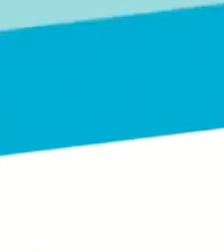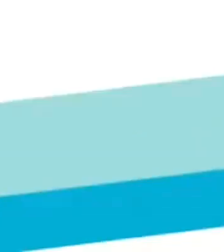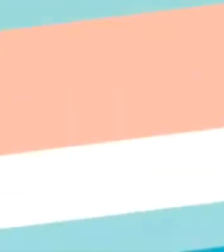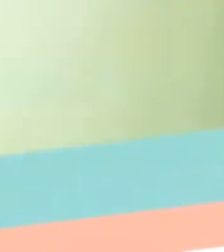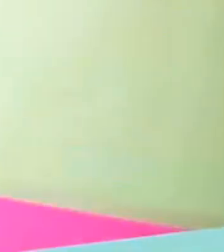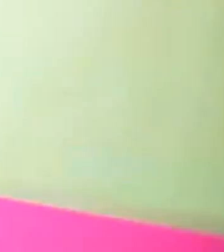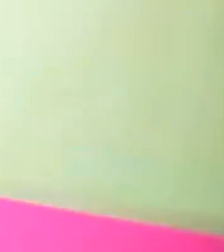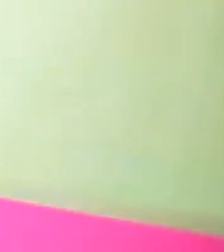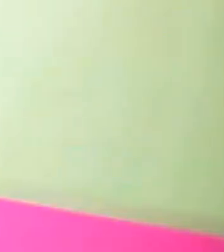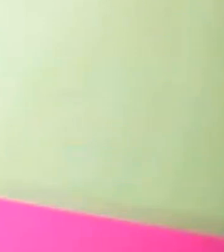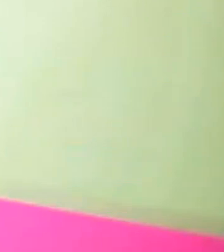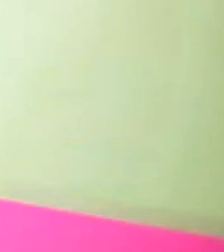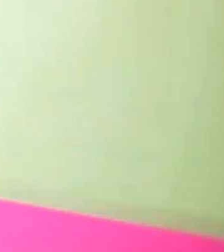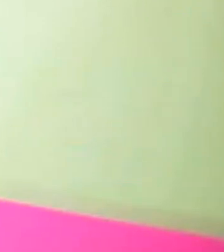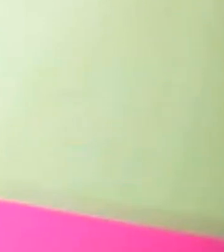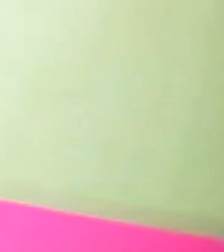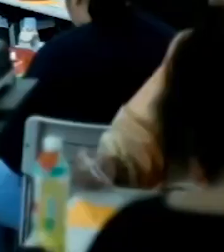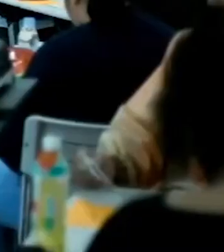ます